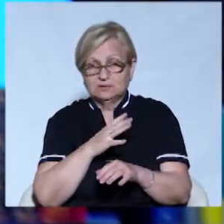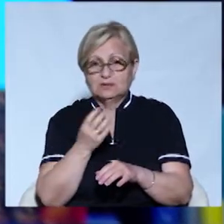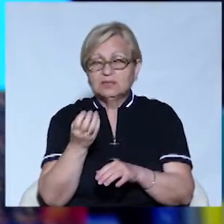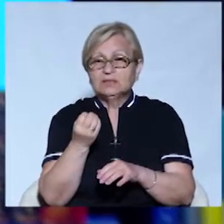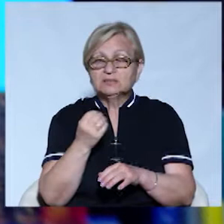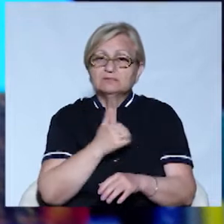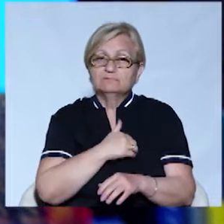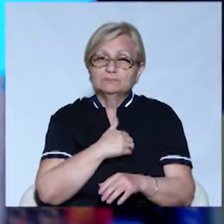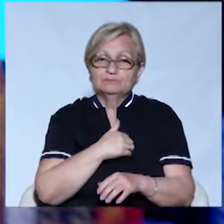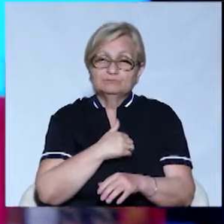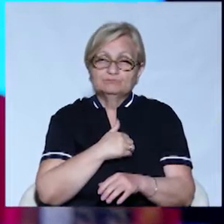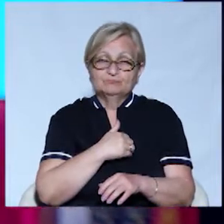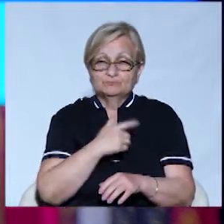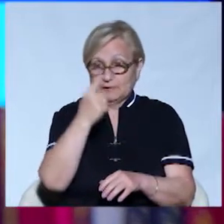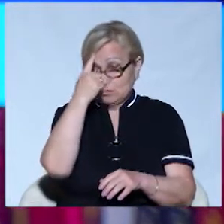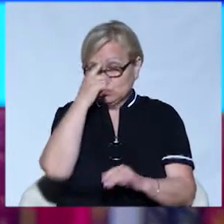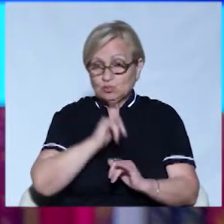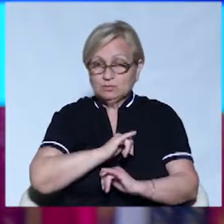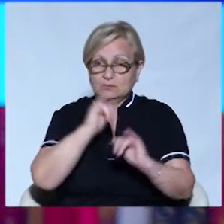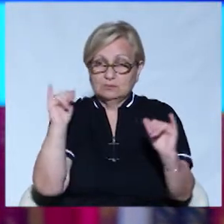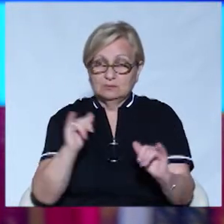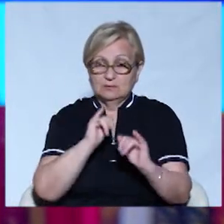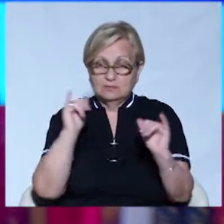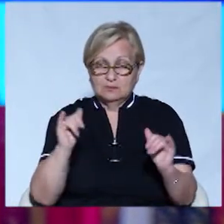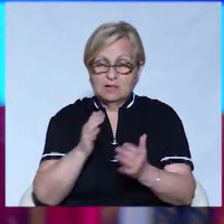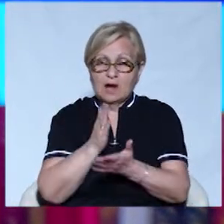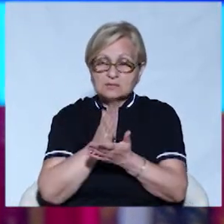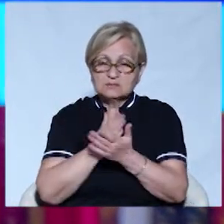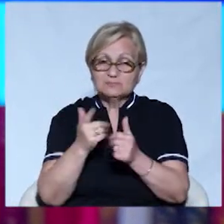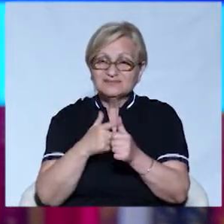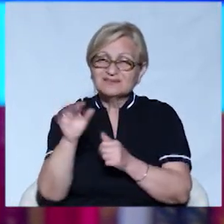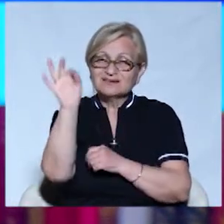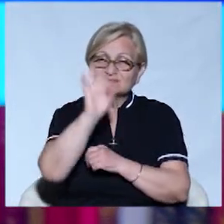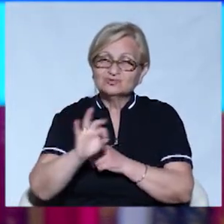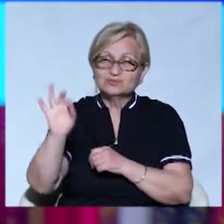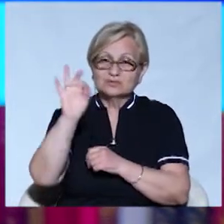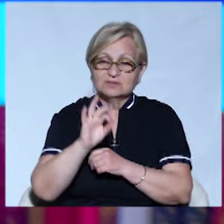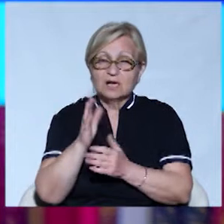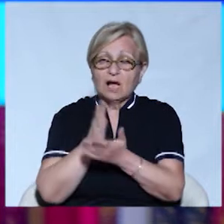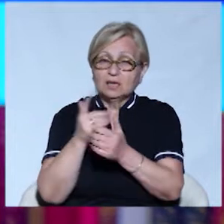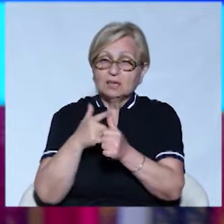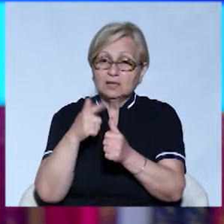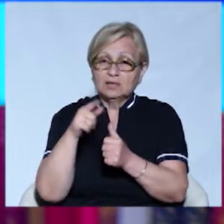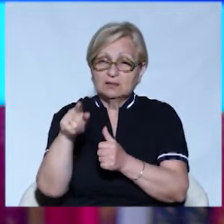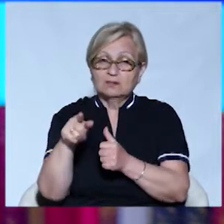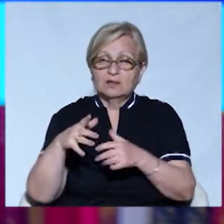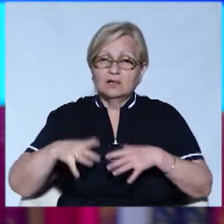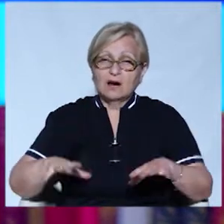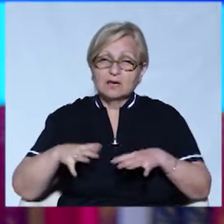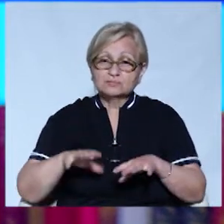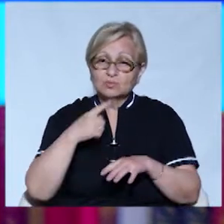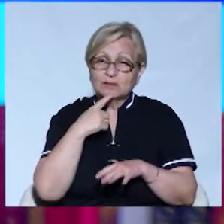კიდევ მინდა ცოდნა გაგეღრმავოთ არსებითი სახელის შესახებ. არსებითი სახელები